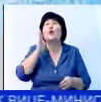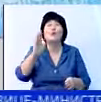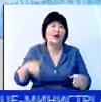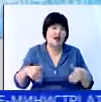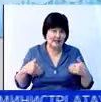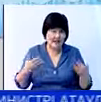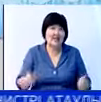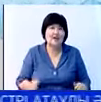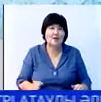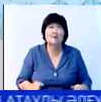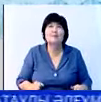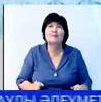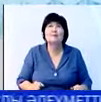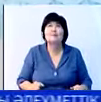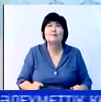тіледі.